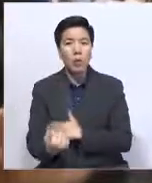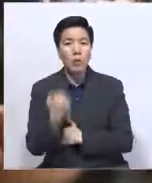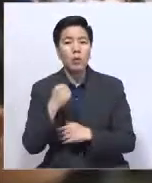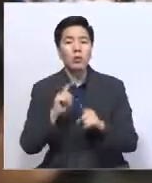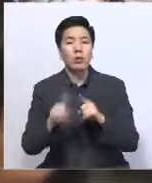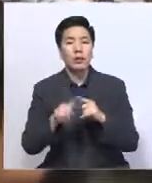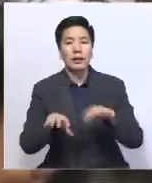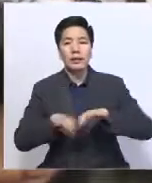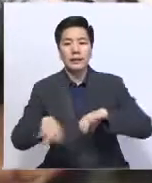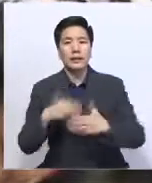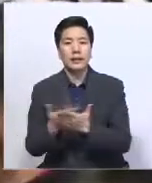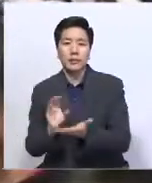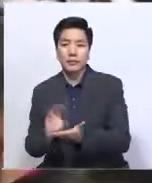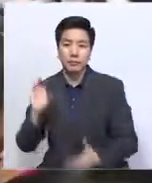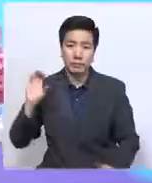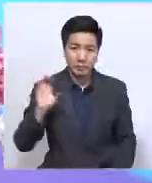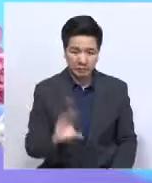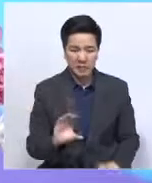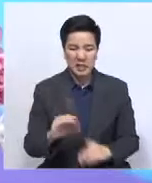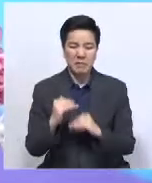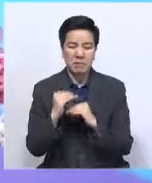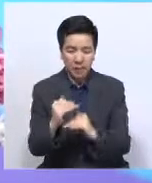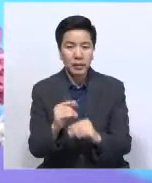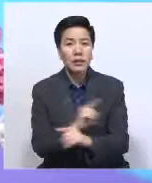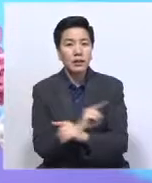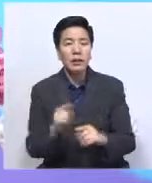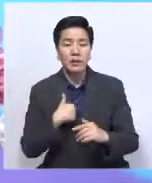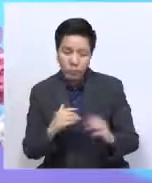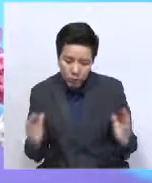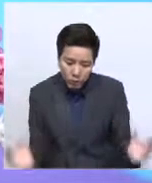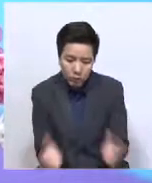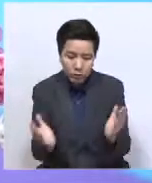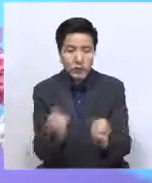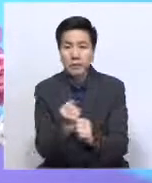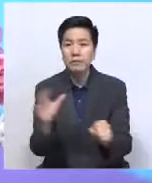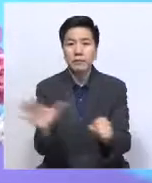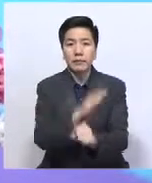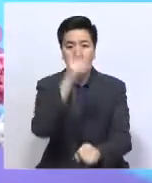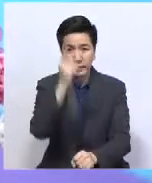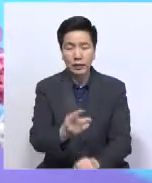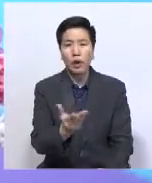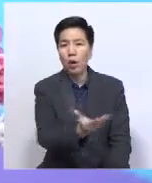คงการจัดสรรงบประมาณมีจำกัดแต่ยืนยันจะสนับสนุนและพัฒนาอย่างเต็มที่